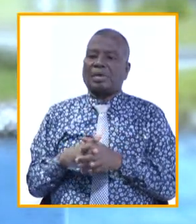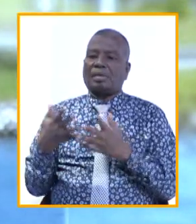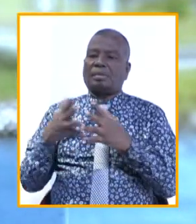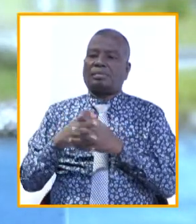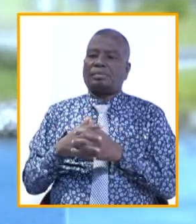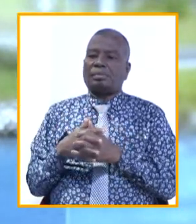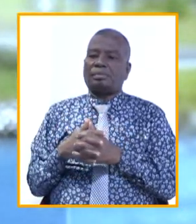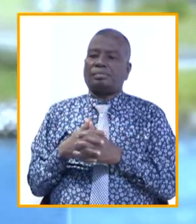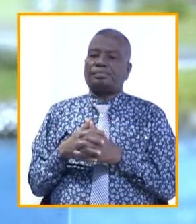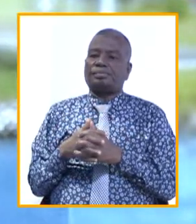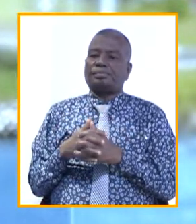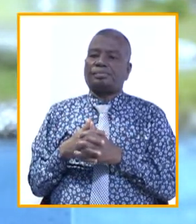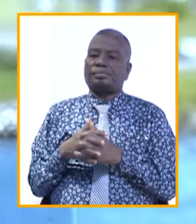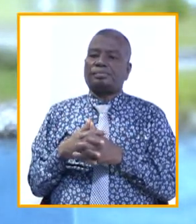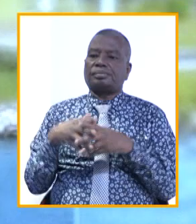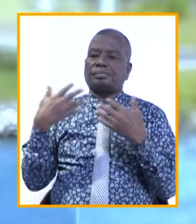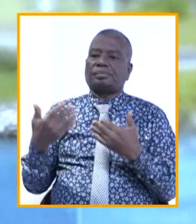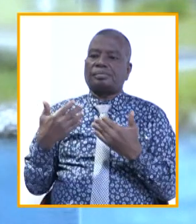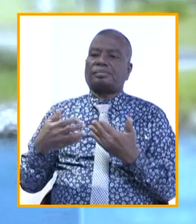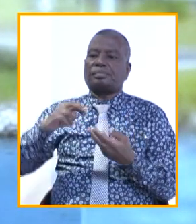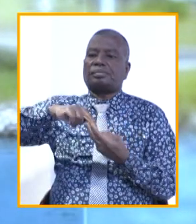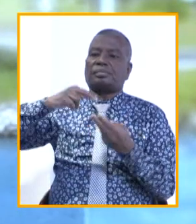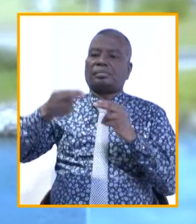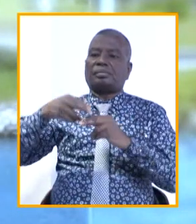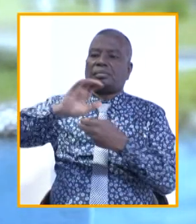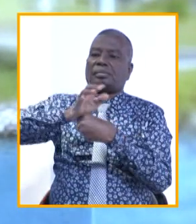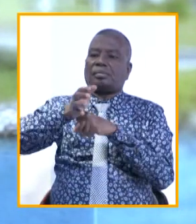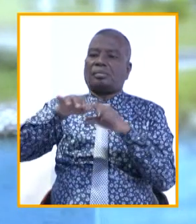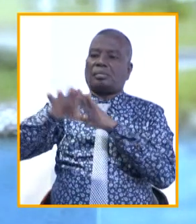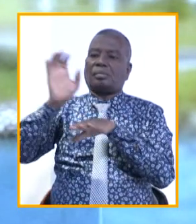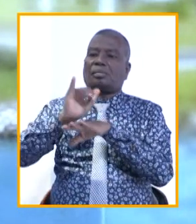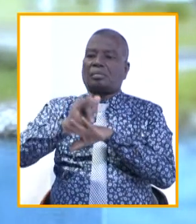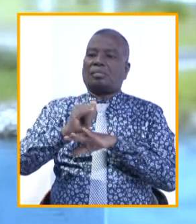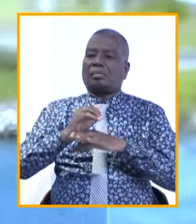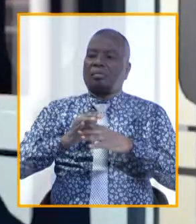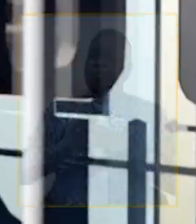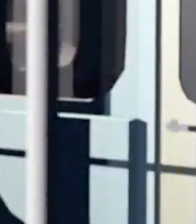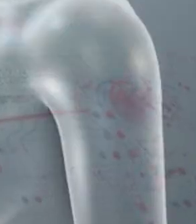Abou Sanogo. À présent, les chiffres du coronavirus en Côte d'Ivoire.